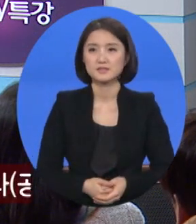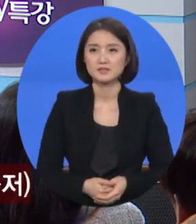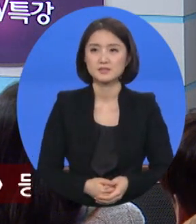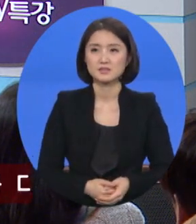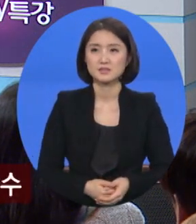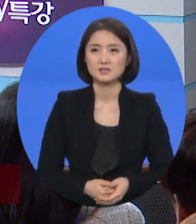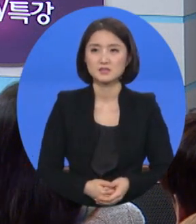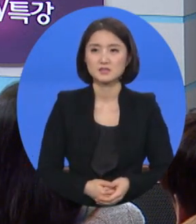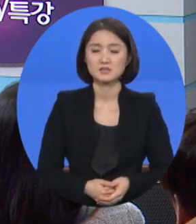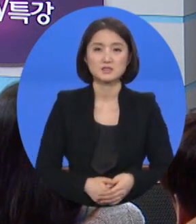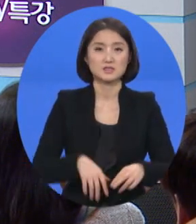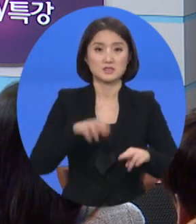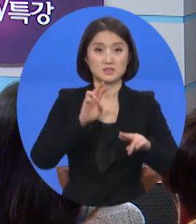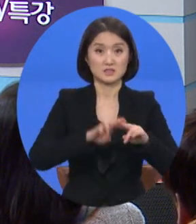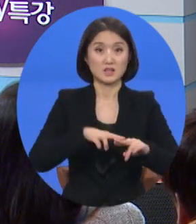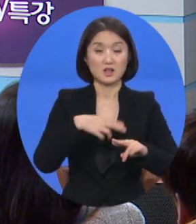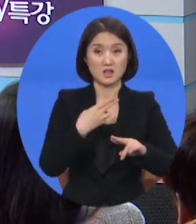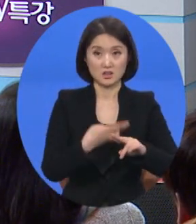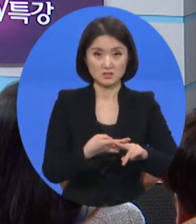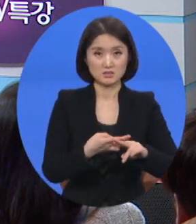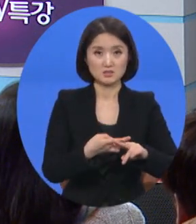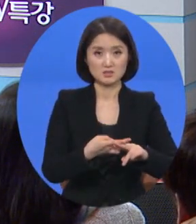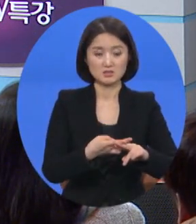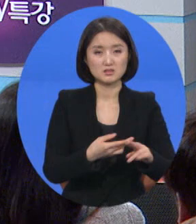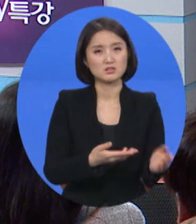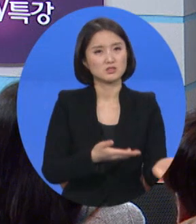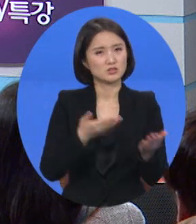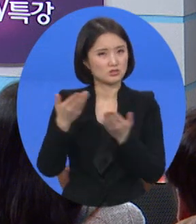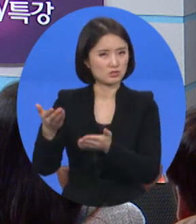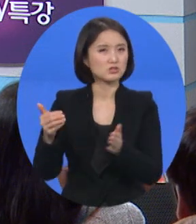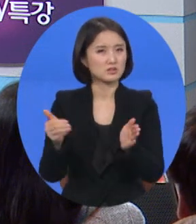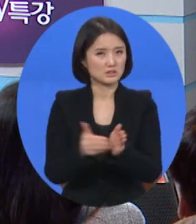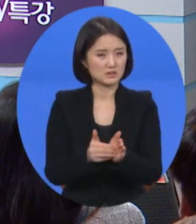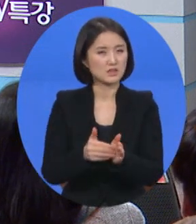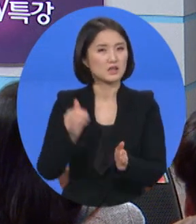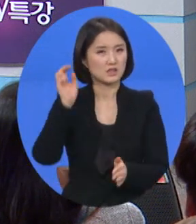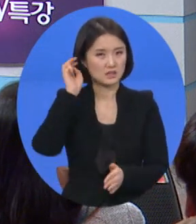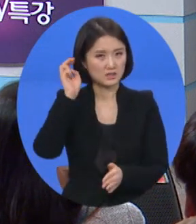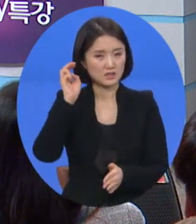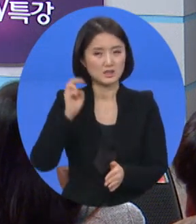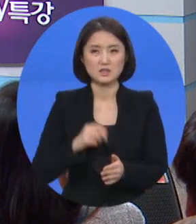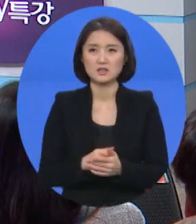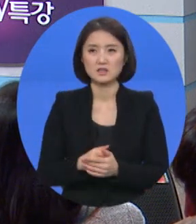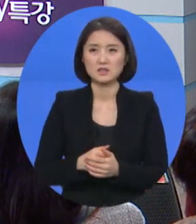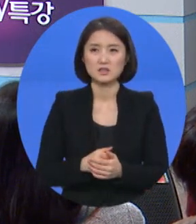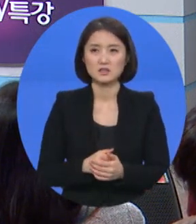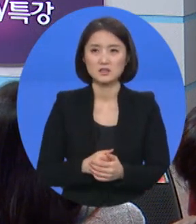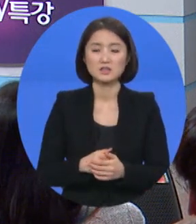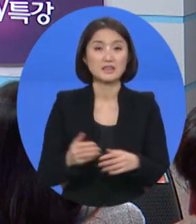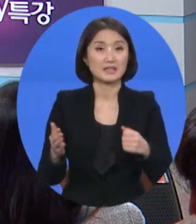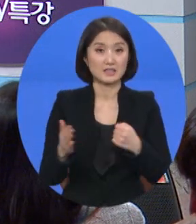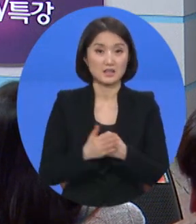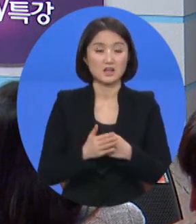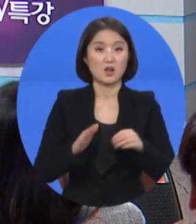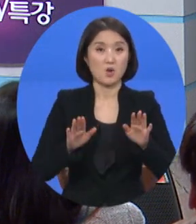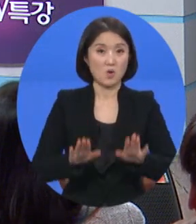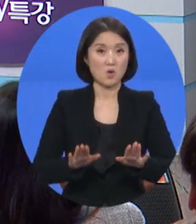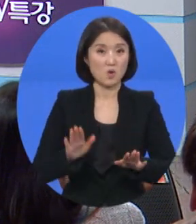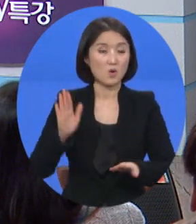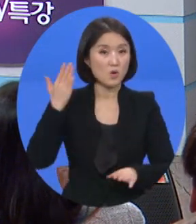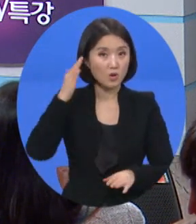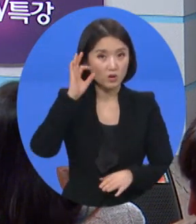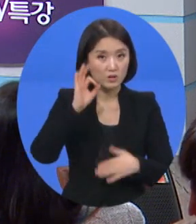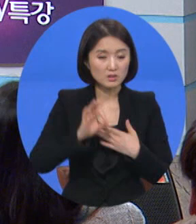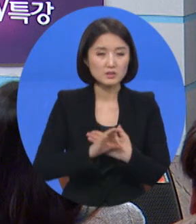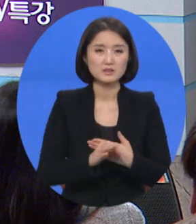이것을 선물을 남아 단원이 누구인가 선물을 하려고 했을 겁니다 그래서 우리가 오늘날 우리도 어떤